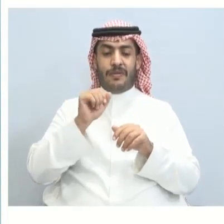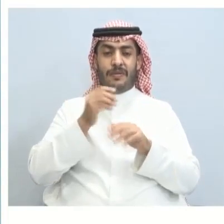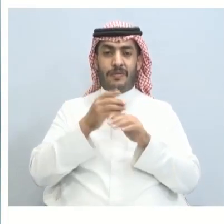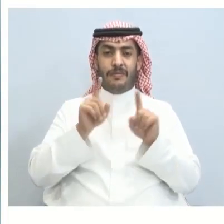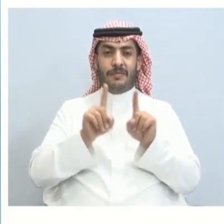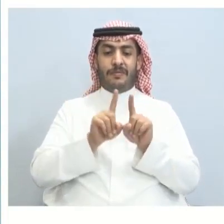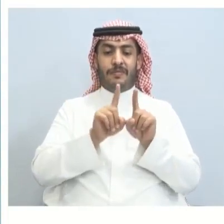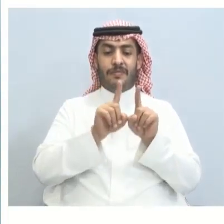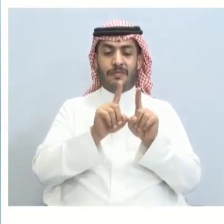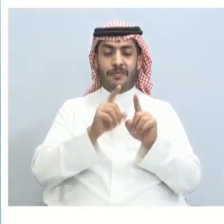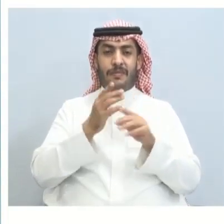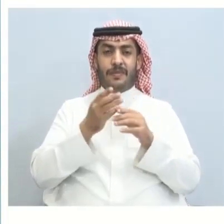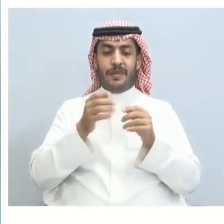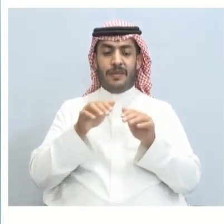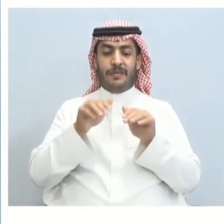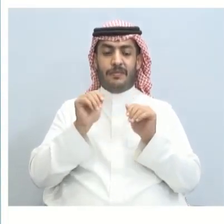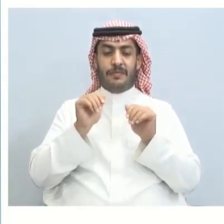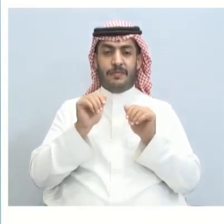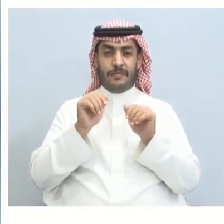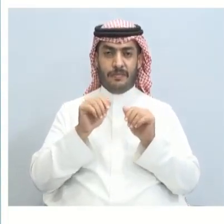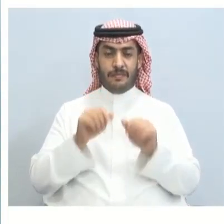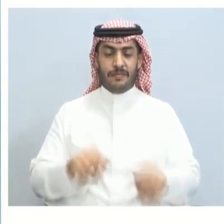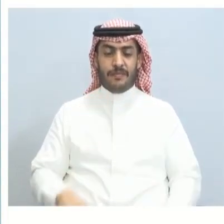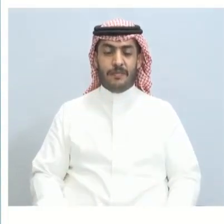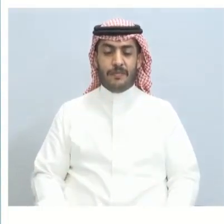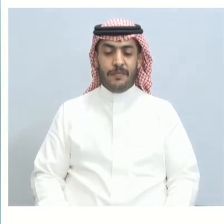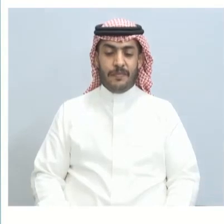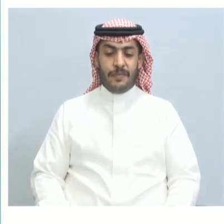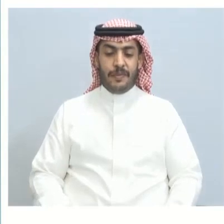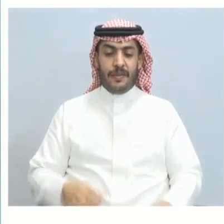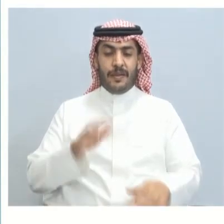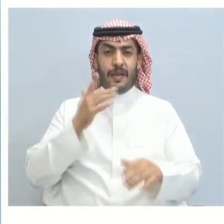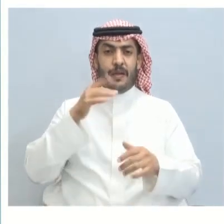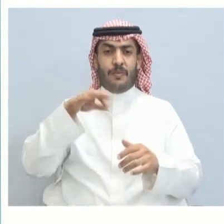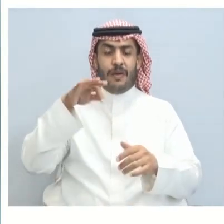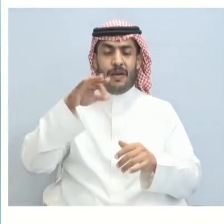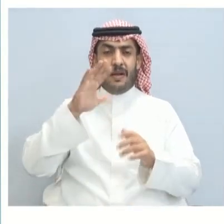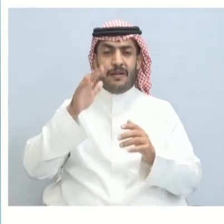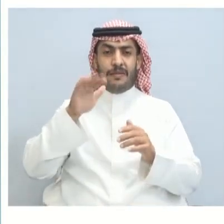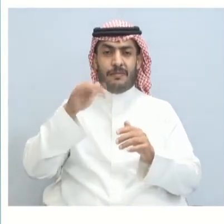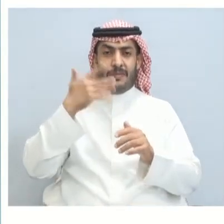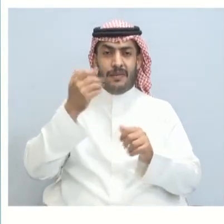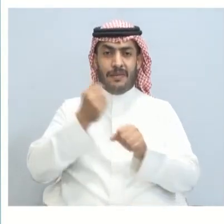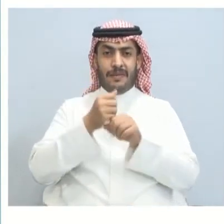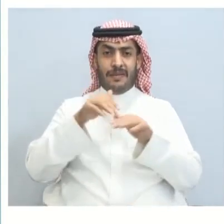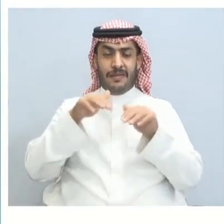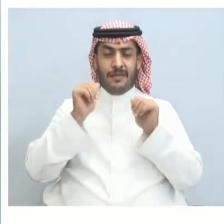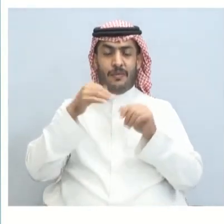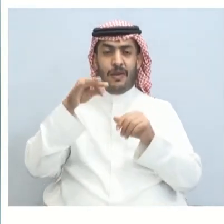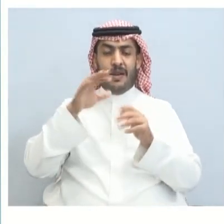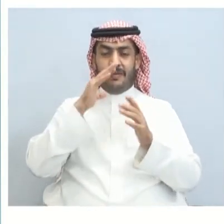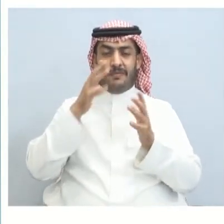يرافقهم الى ان يخرجوا من المؤسسه عدم ترك اي ورقه على اجتماع بعد مغادره الجميع قد يكون ترك